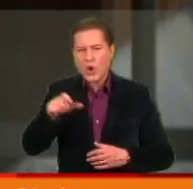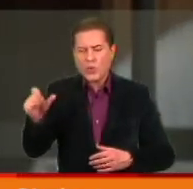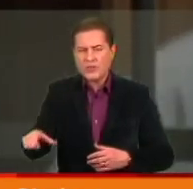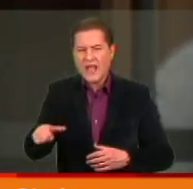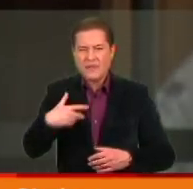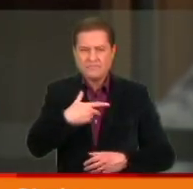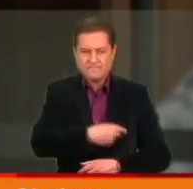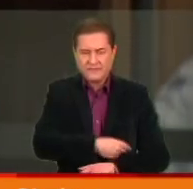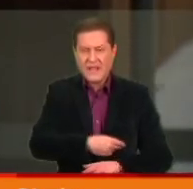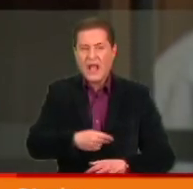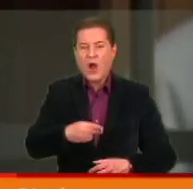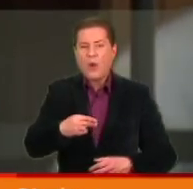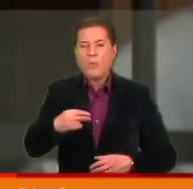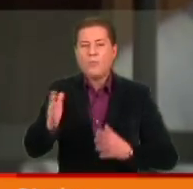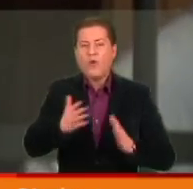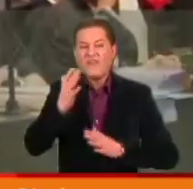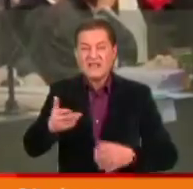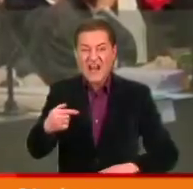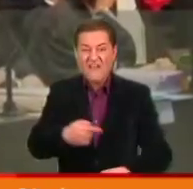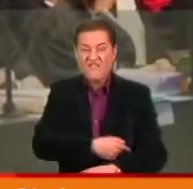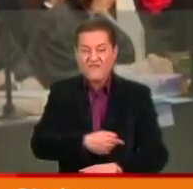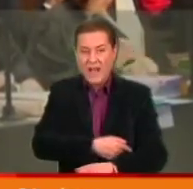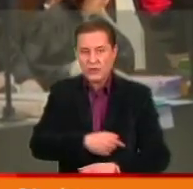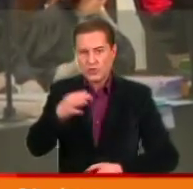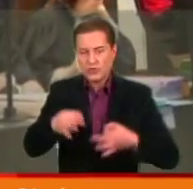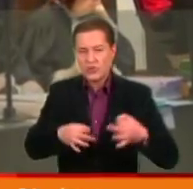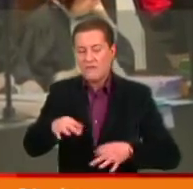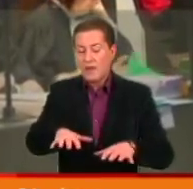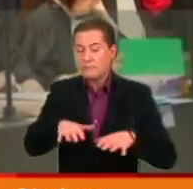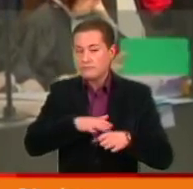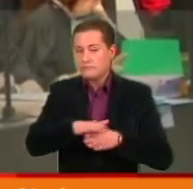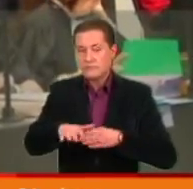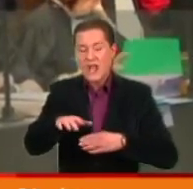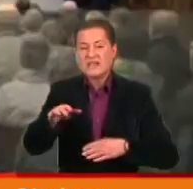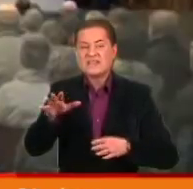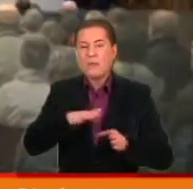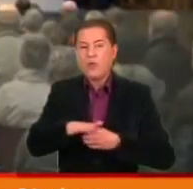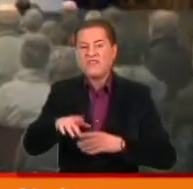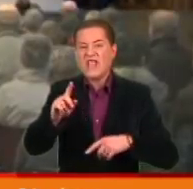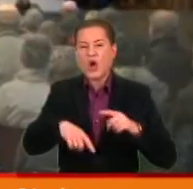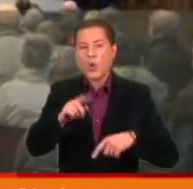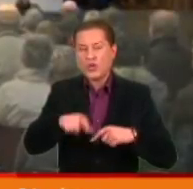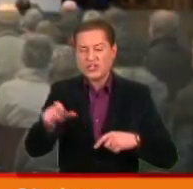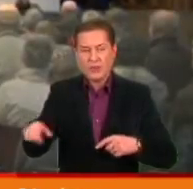вводивши їм шприцем повітря у вени. Судова зала заповнена родичами ймовірних жертв.